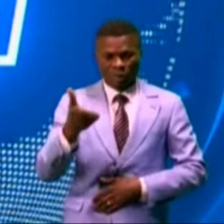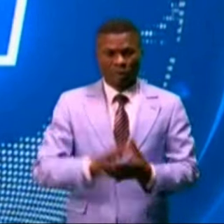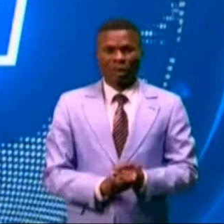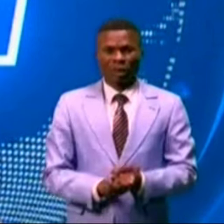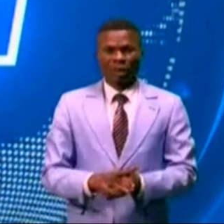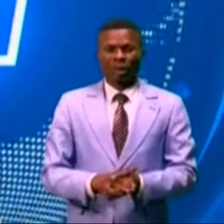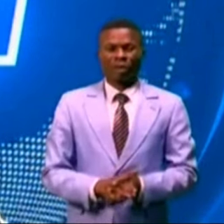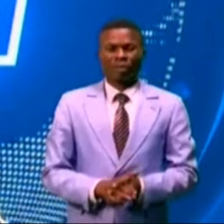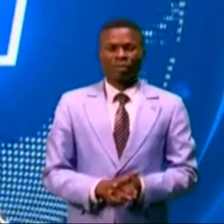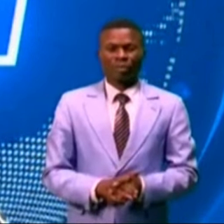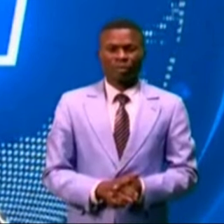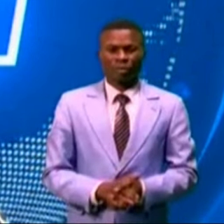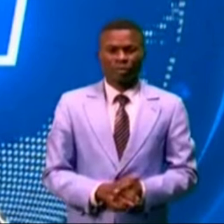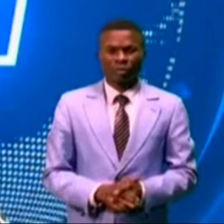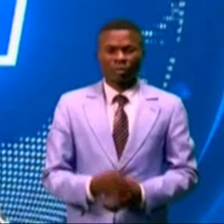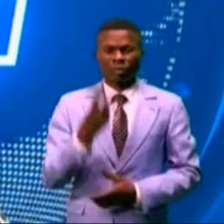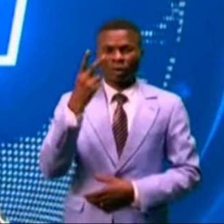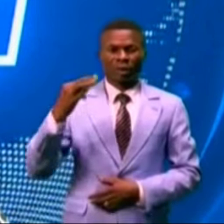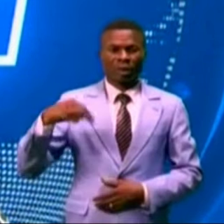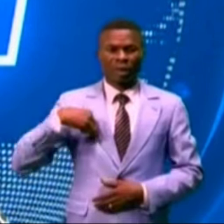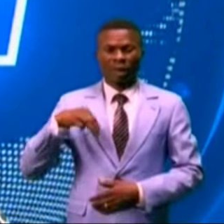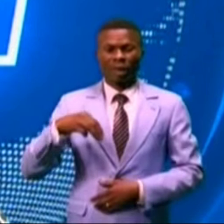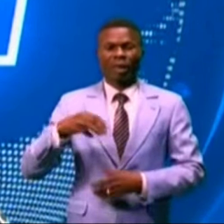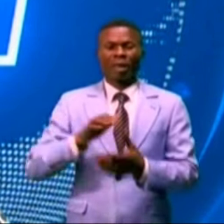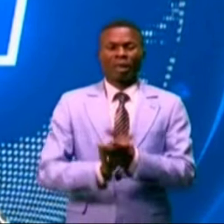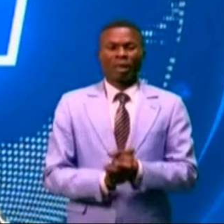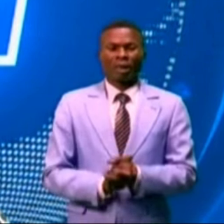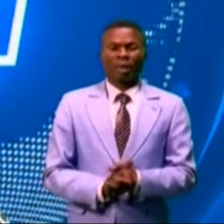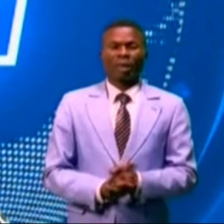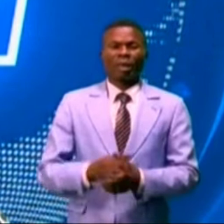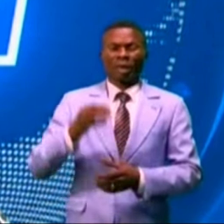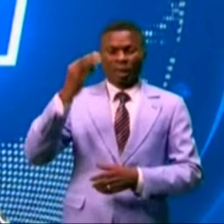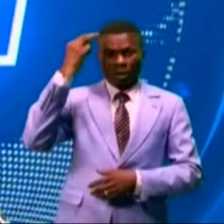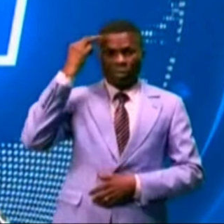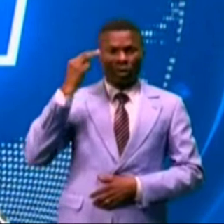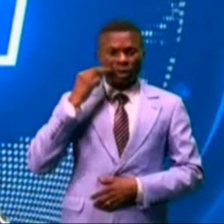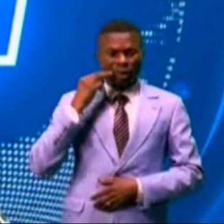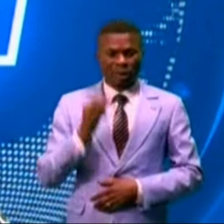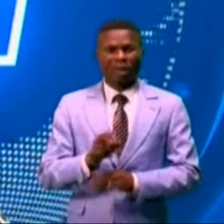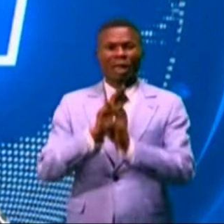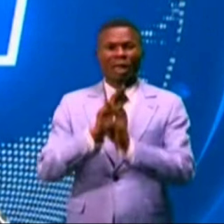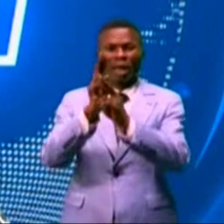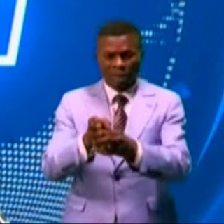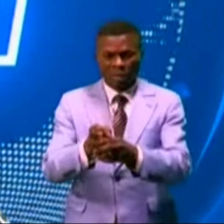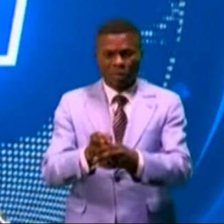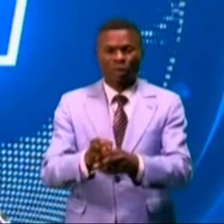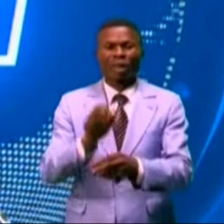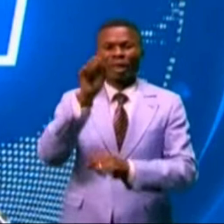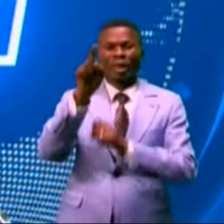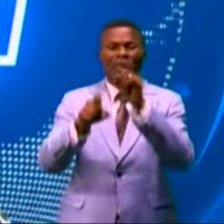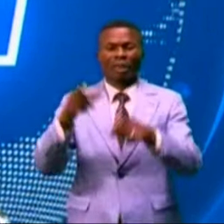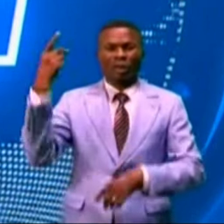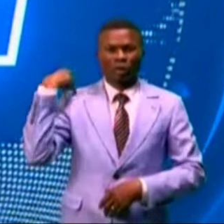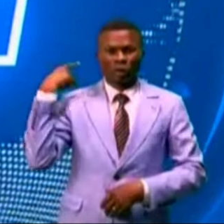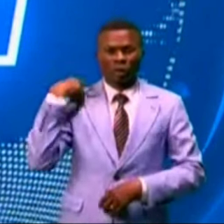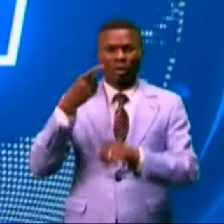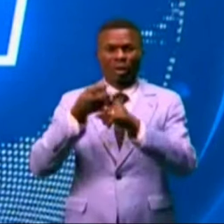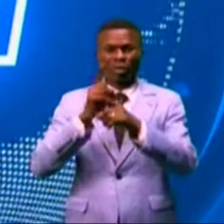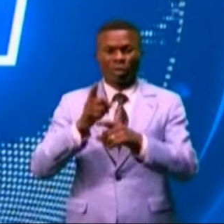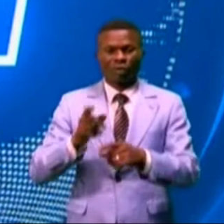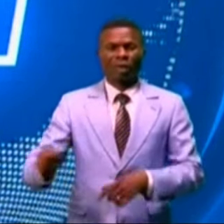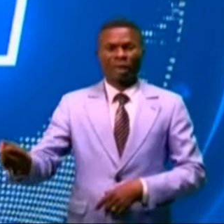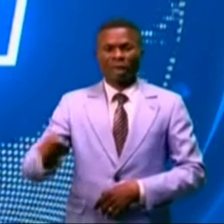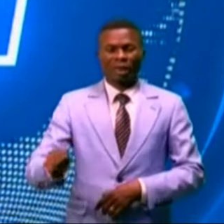du Haut-Katanga. Deux membres du gouvernement doivent répondre par écrit au député national élu du territoire de Mwinga,